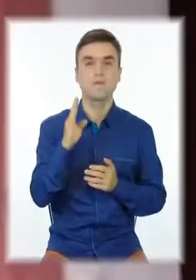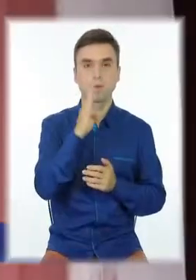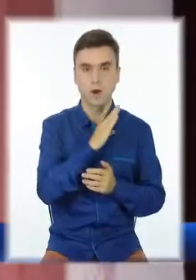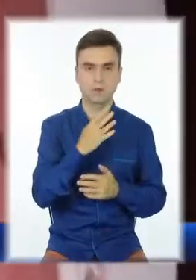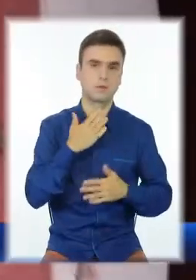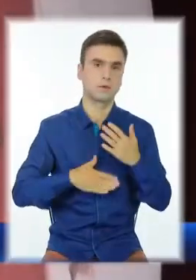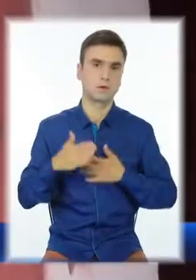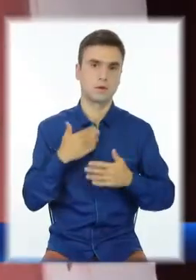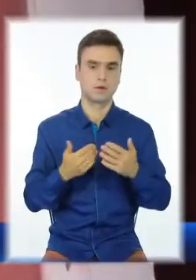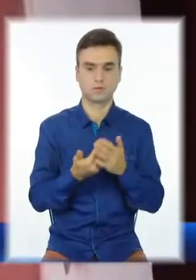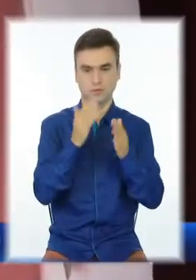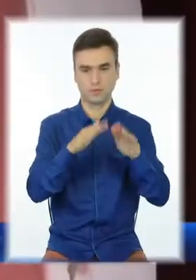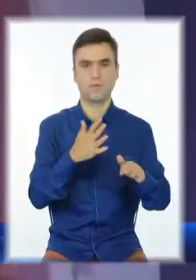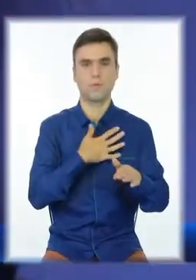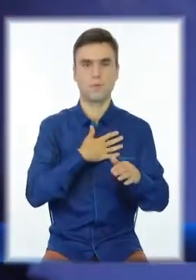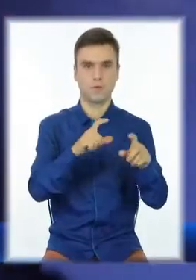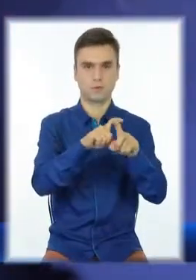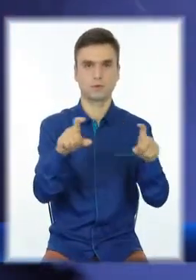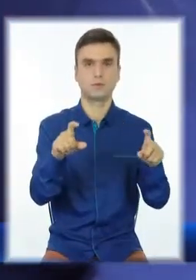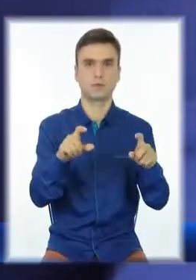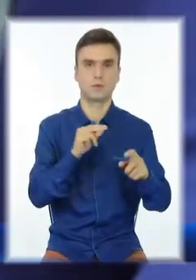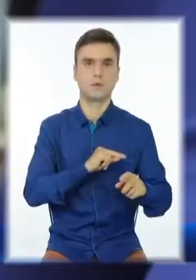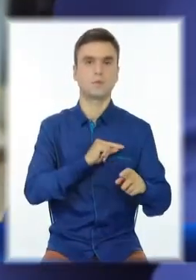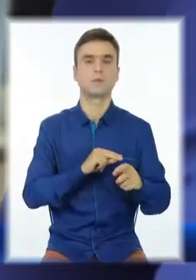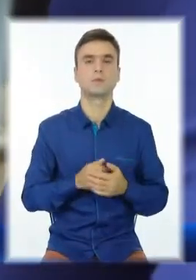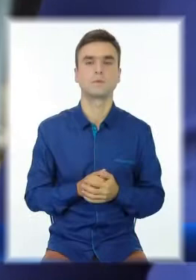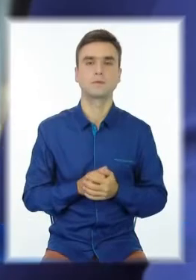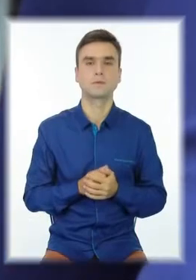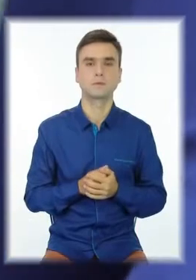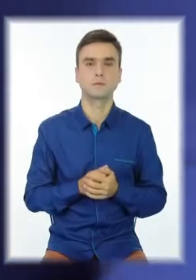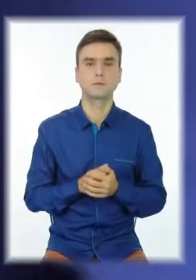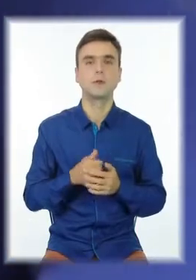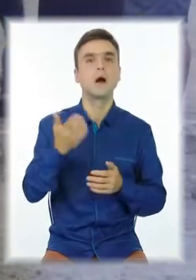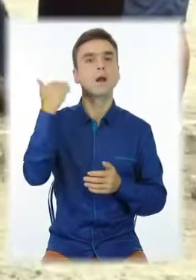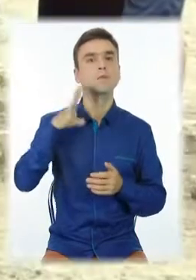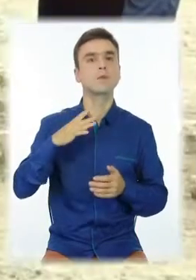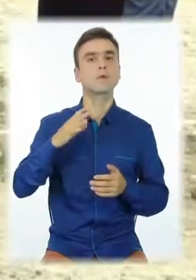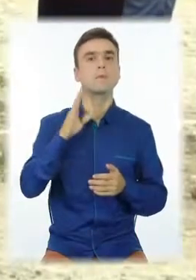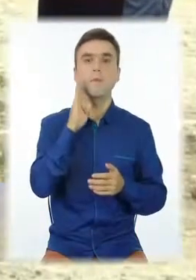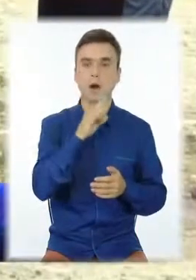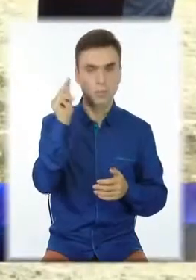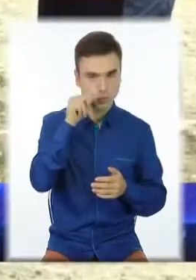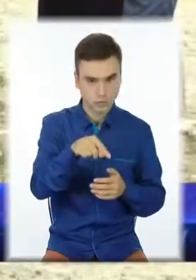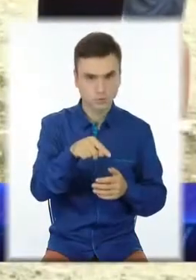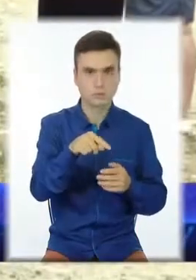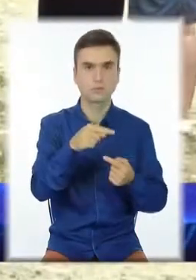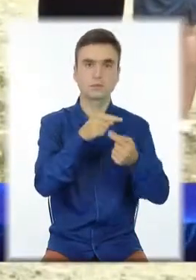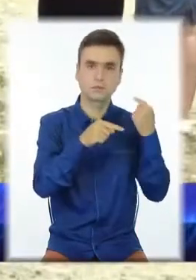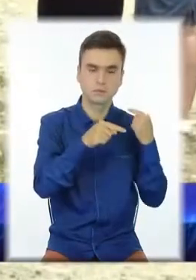що десятка знов працює. Адже тут навчалась вона, її батьки, а тепер й син. 3 покоління нашої